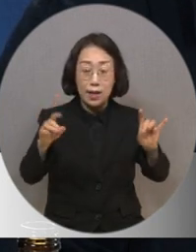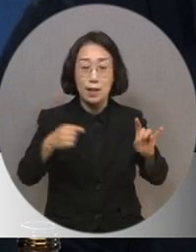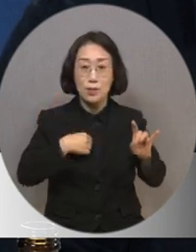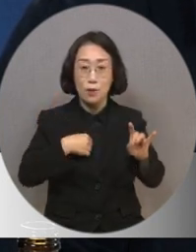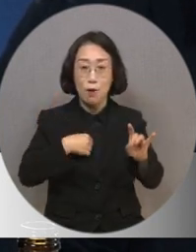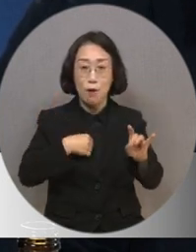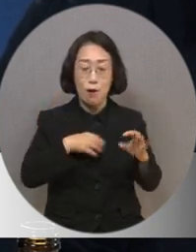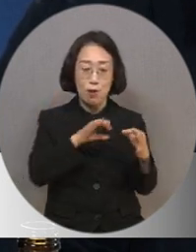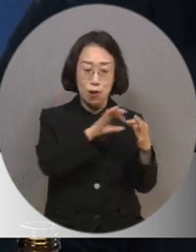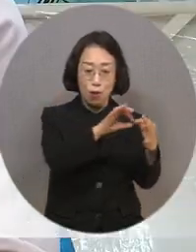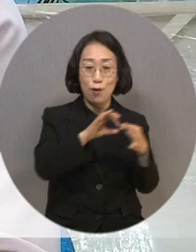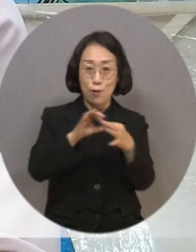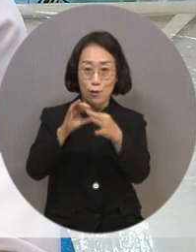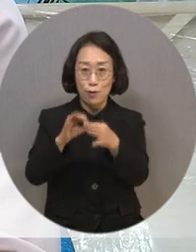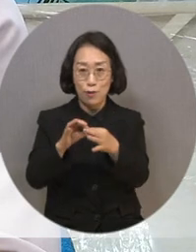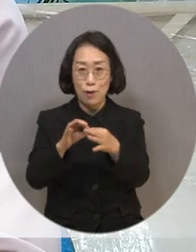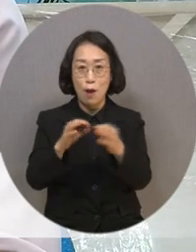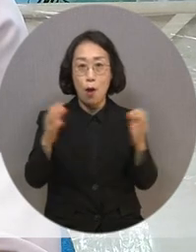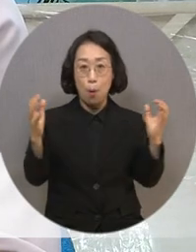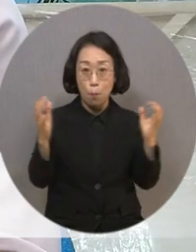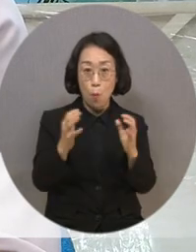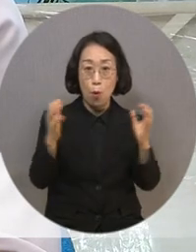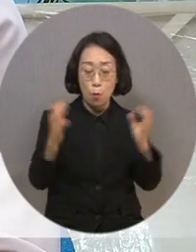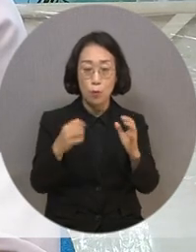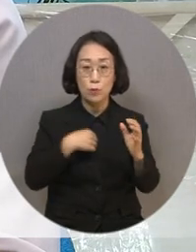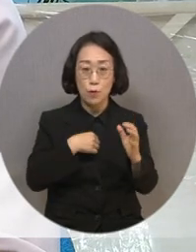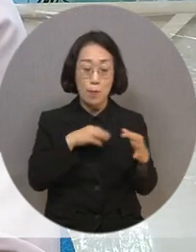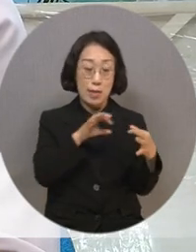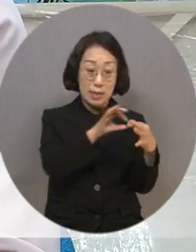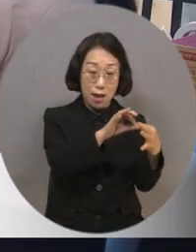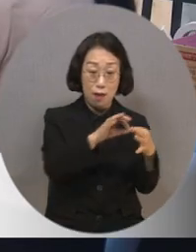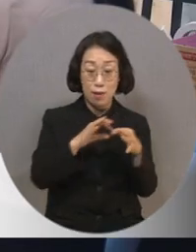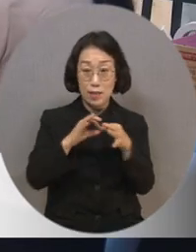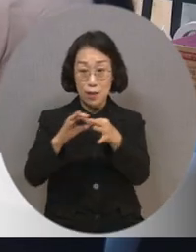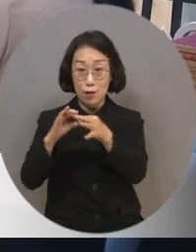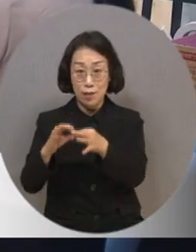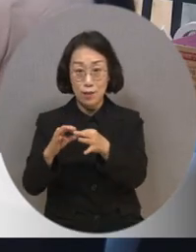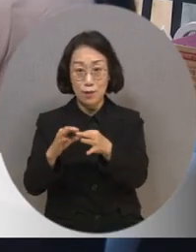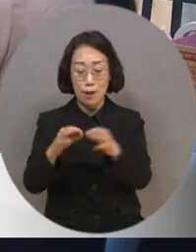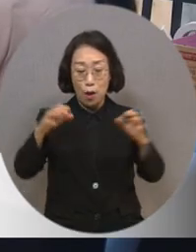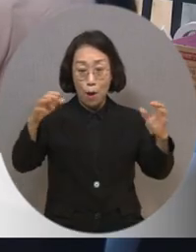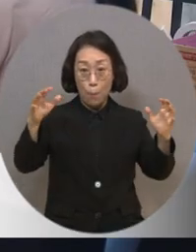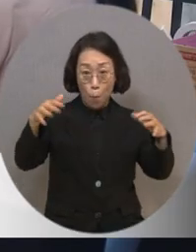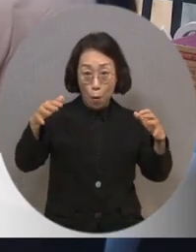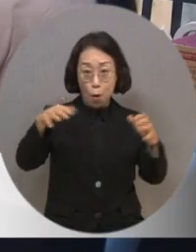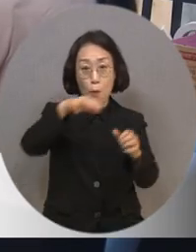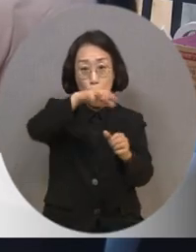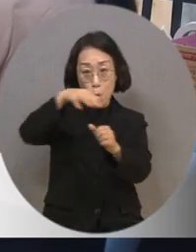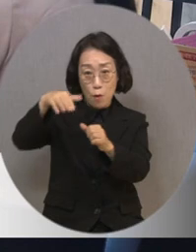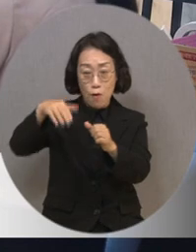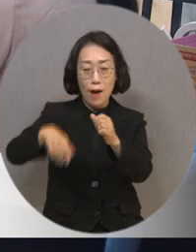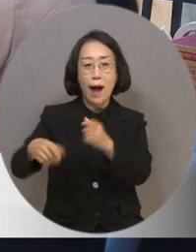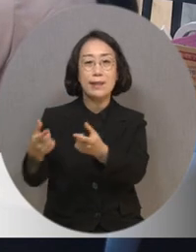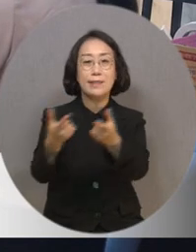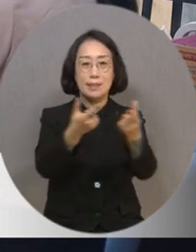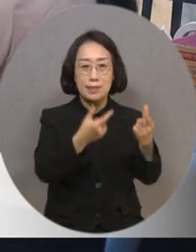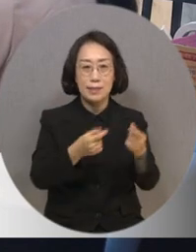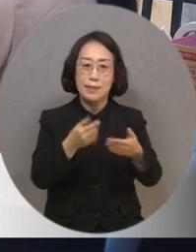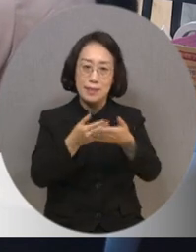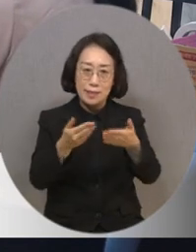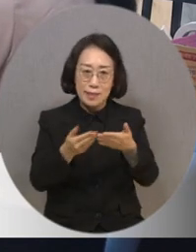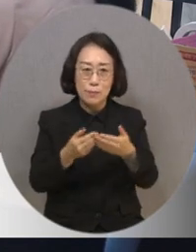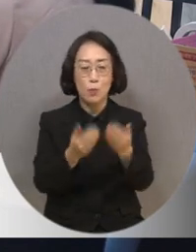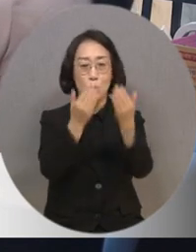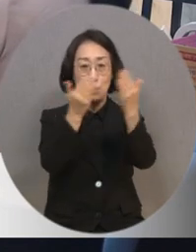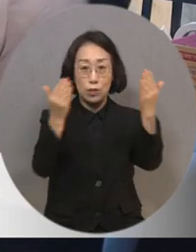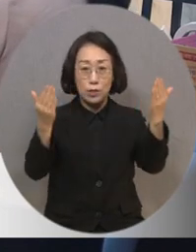통해서 이곳에 왔습니다. 저와의 특별한 시절 인연이 닿아서 그래서 저희가 여기서 공동 작업을 하고 이제 전시회까지 하게